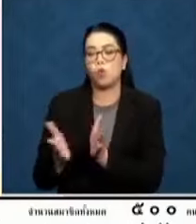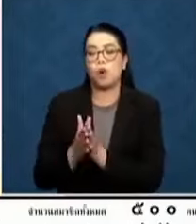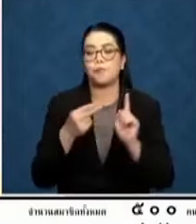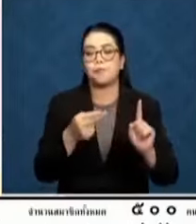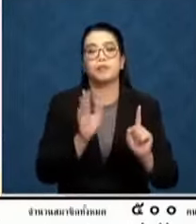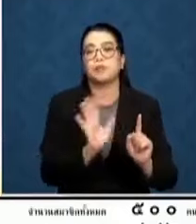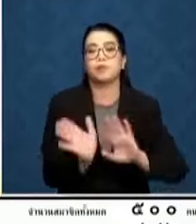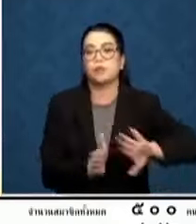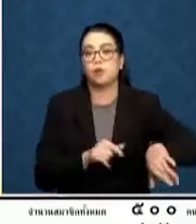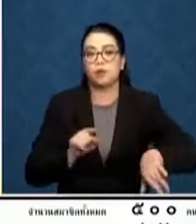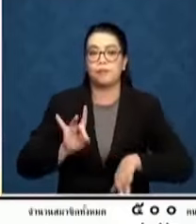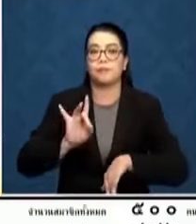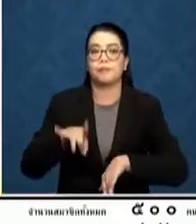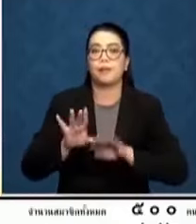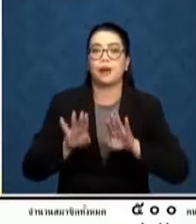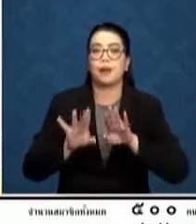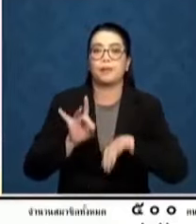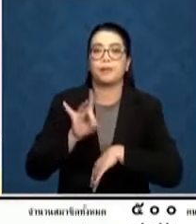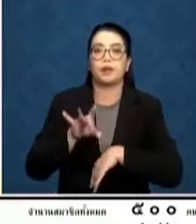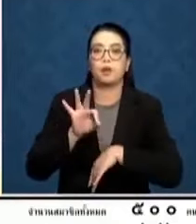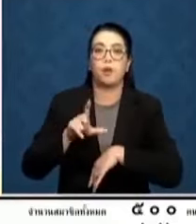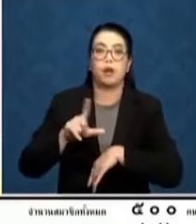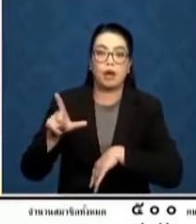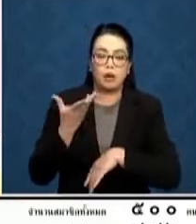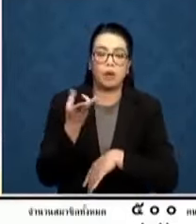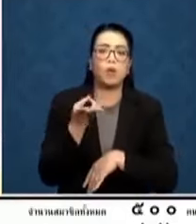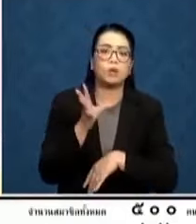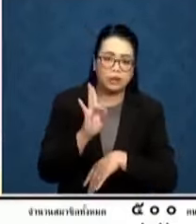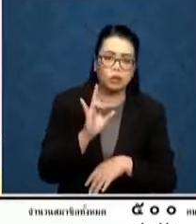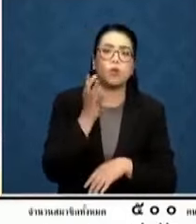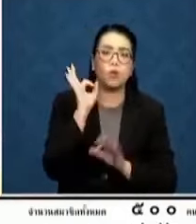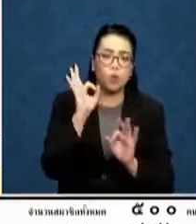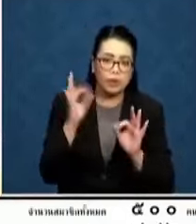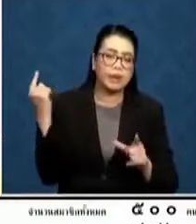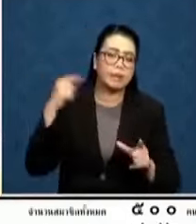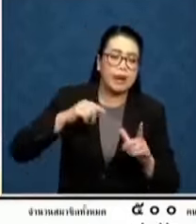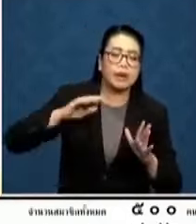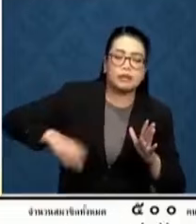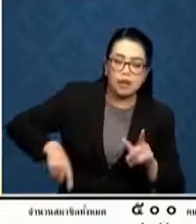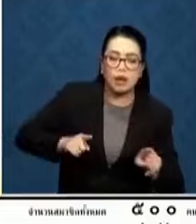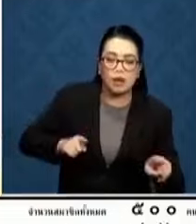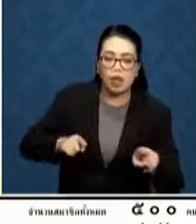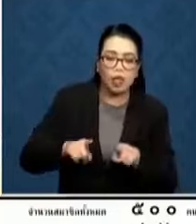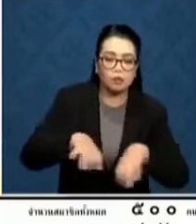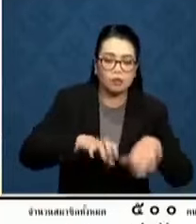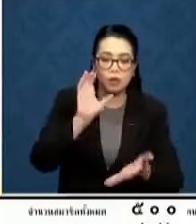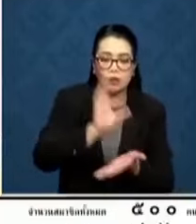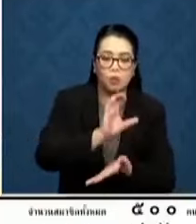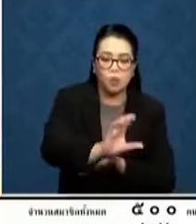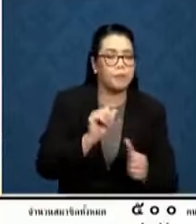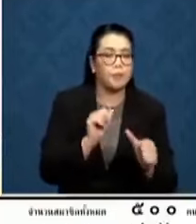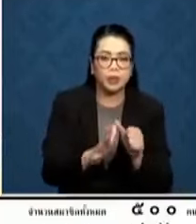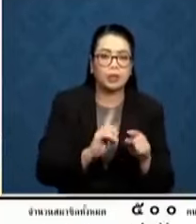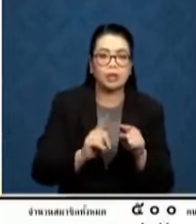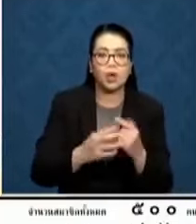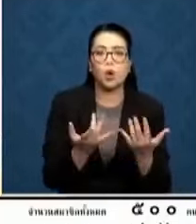คือการไปกล่าวหาว่าถูกข้าราชการหลอกย้อมแมวเอาโครงการเก่ามาเนี่ยคือเป็นการมองด้านลบอย่างเดียว